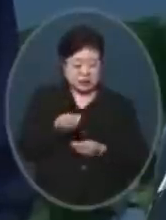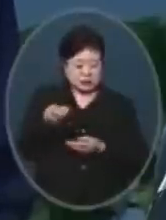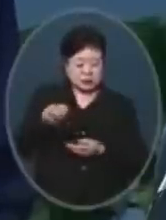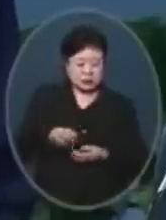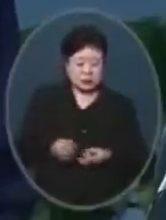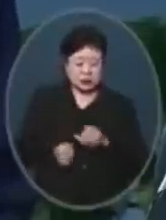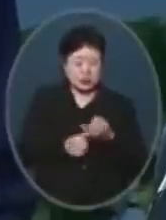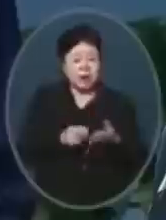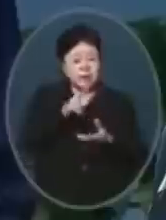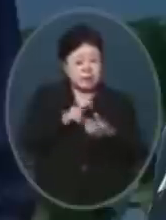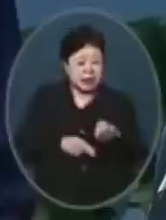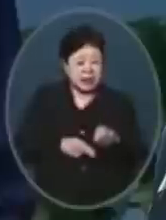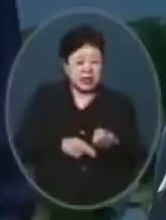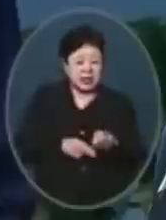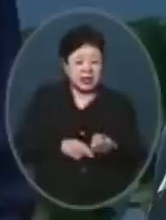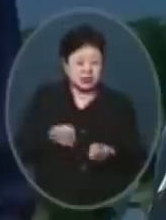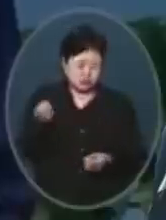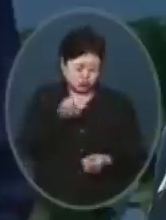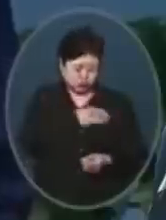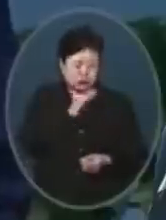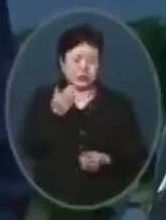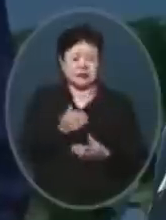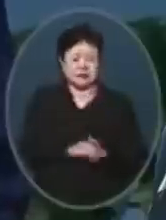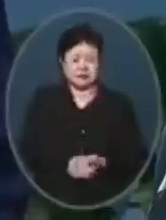팔아서 떼부자가 되었어요.